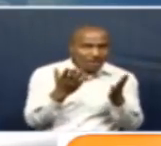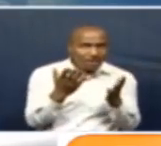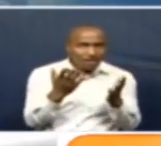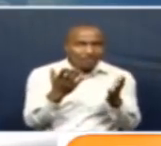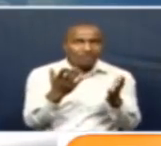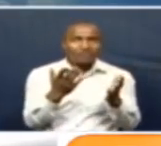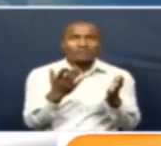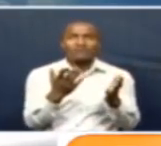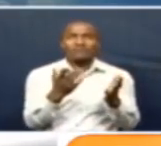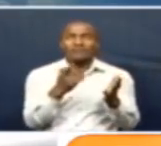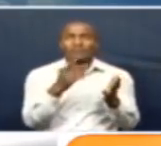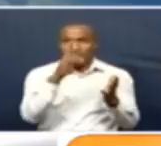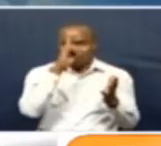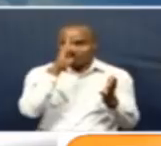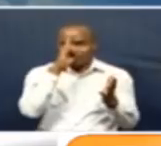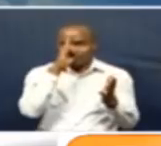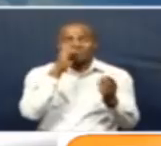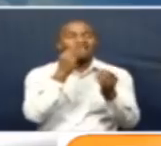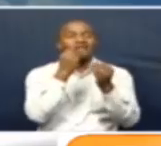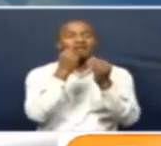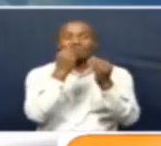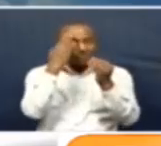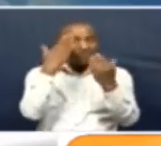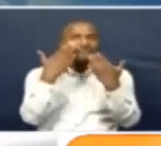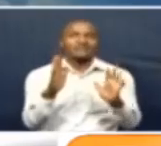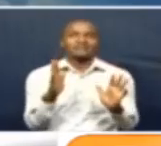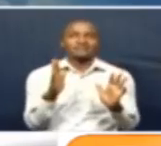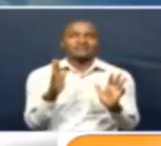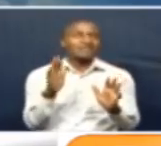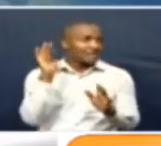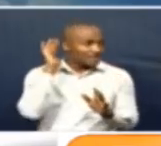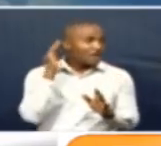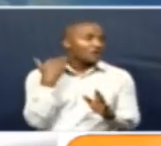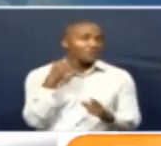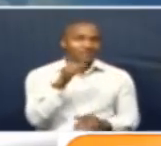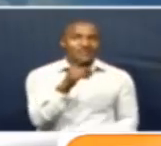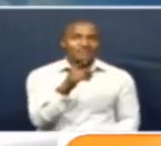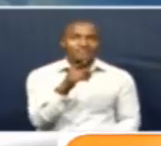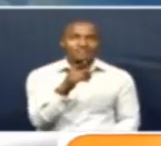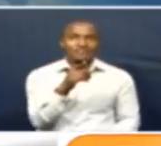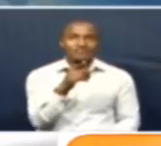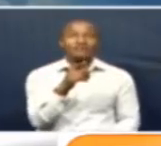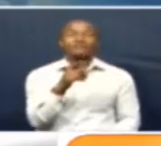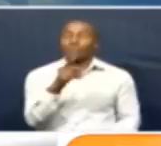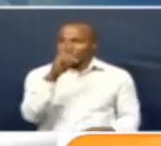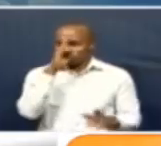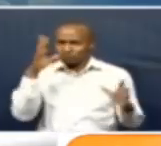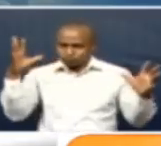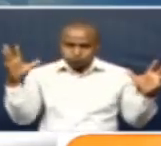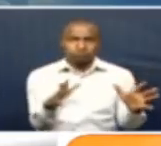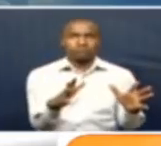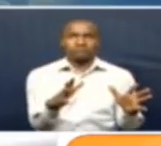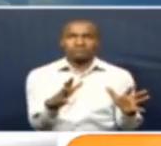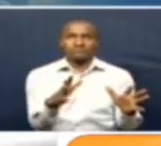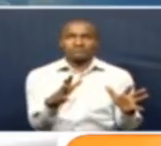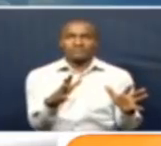je. Polisi walikuwa wameinformiwa, wakaambiwa kuna robbery inafanyika. So tulipata ambush. Uh-huh. Na tulipopata